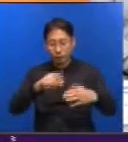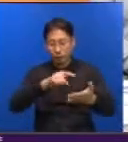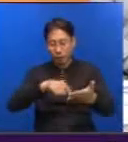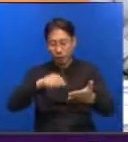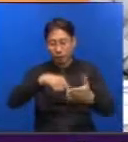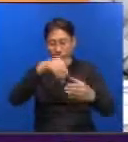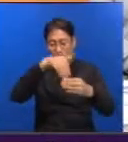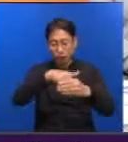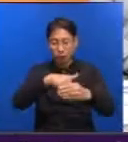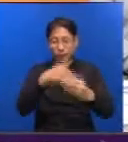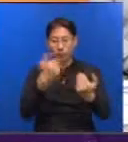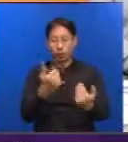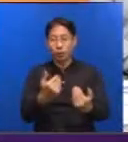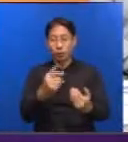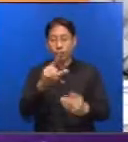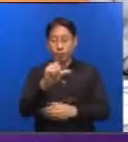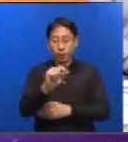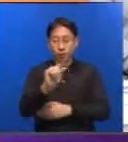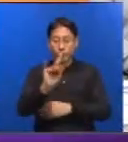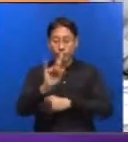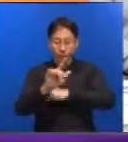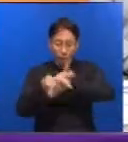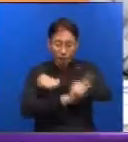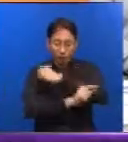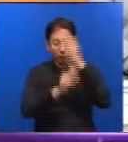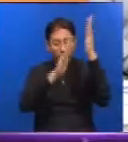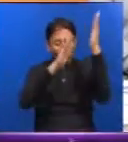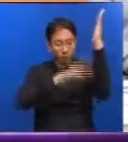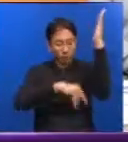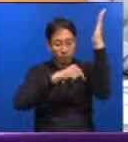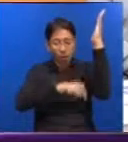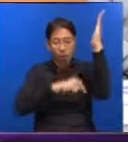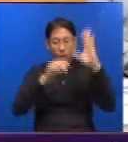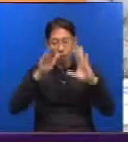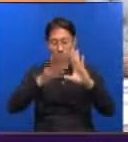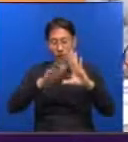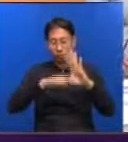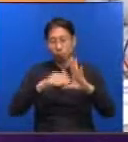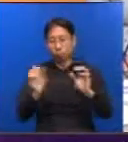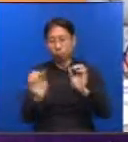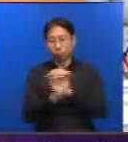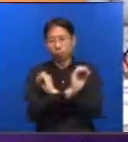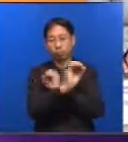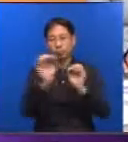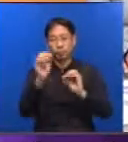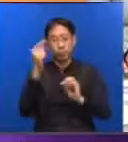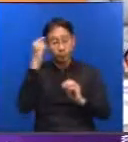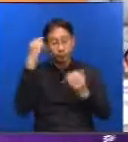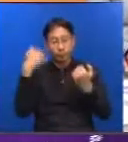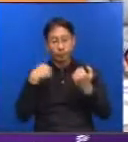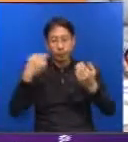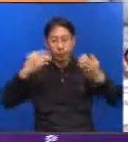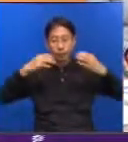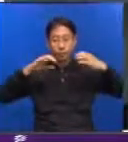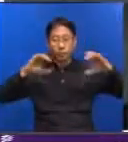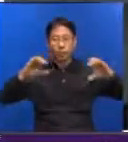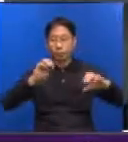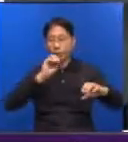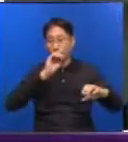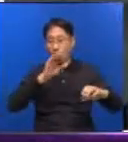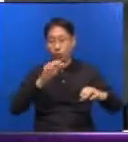gmg